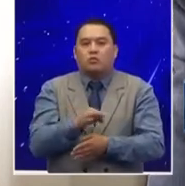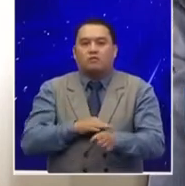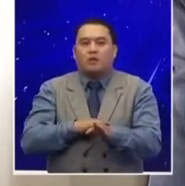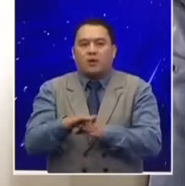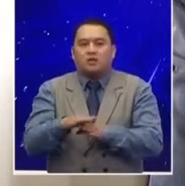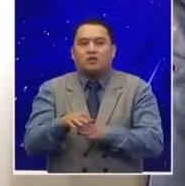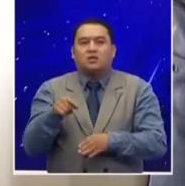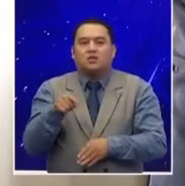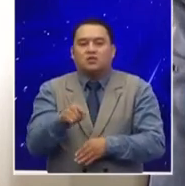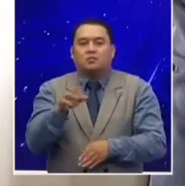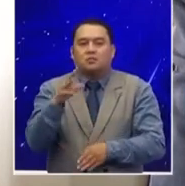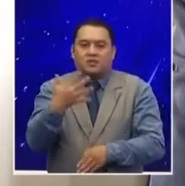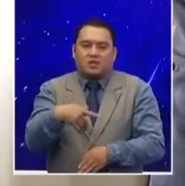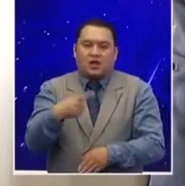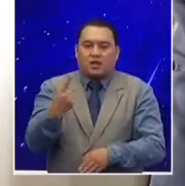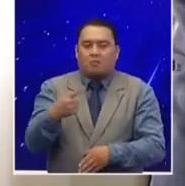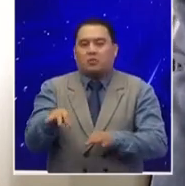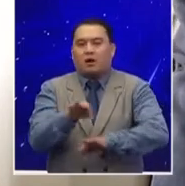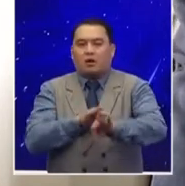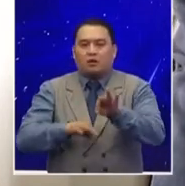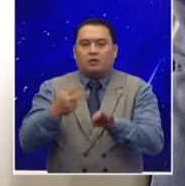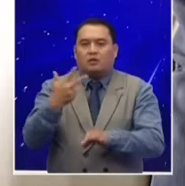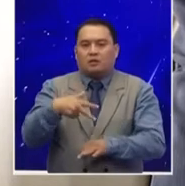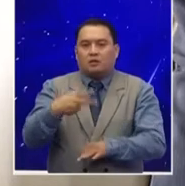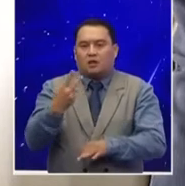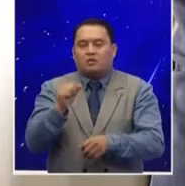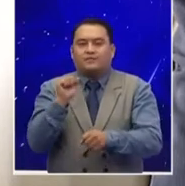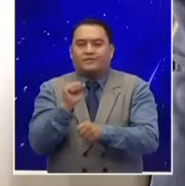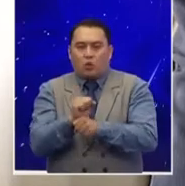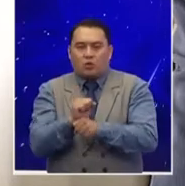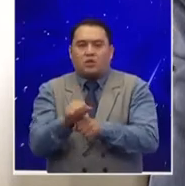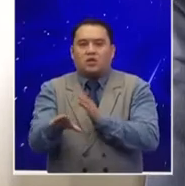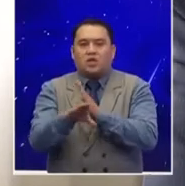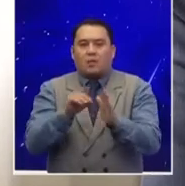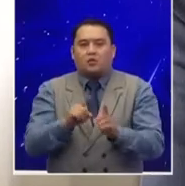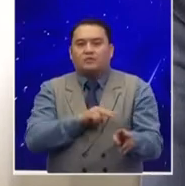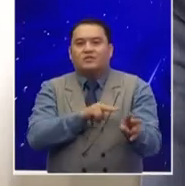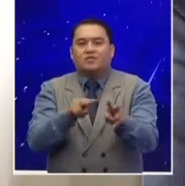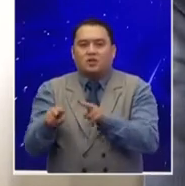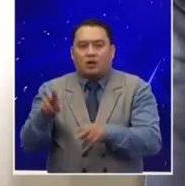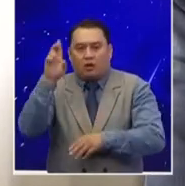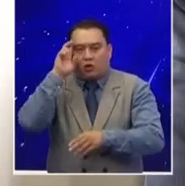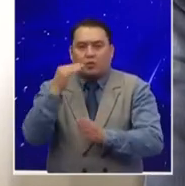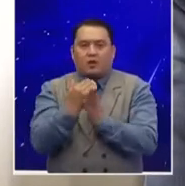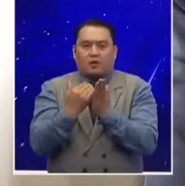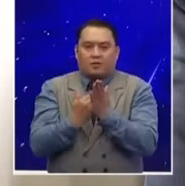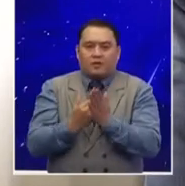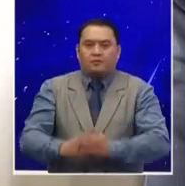реализуется 1051 проектов, из них 33 на грани срыва. Поэтому депутатам следует пристально следить за государственными